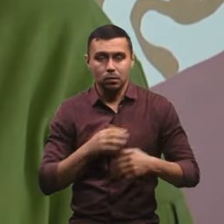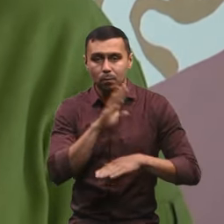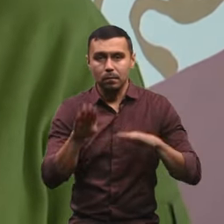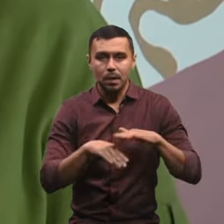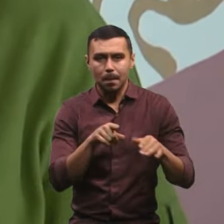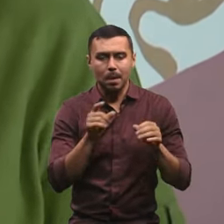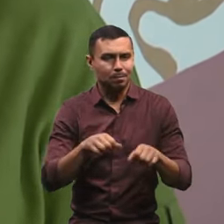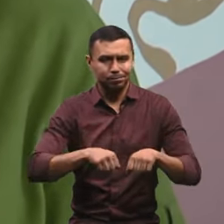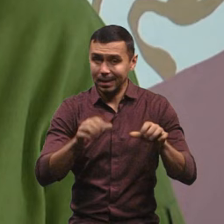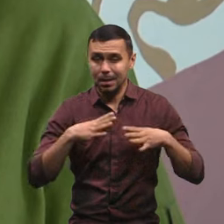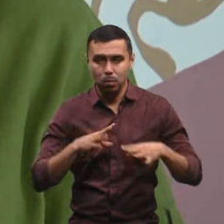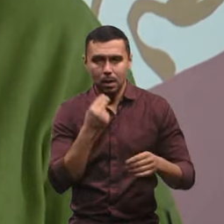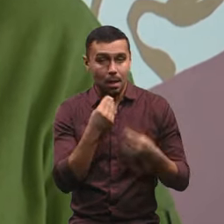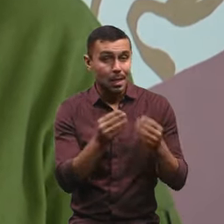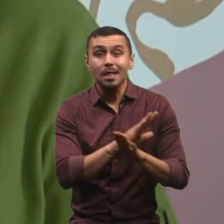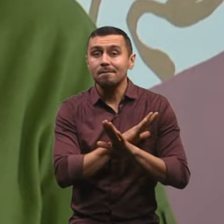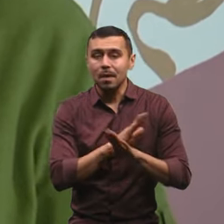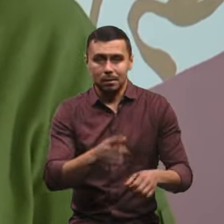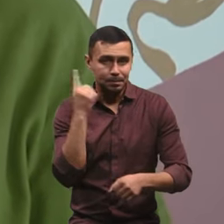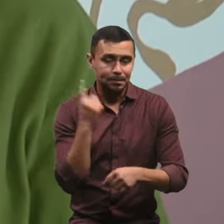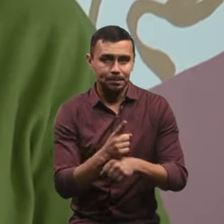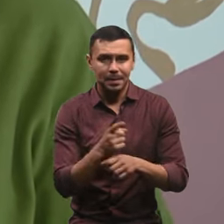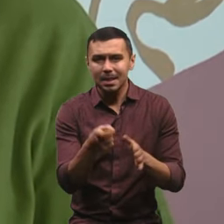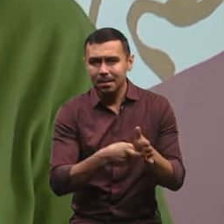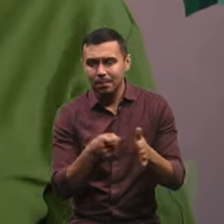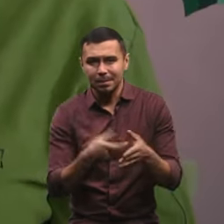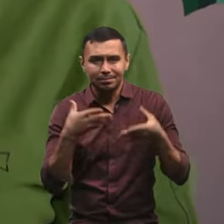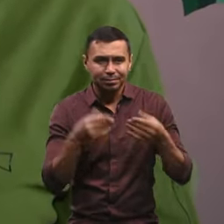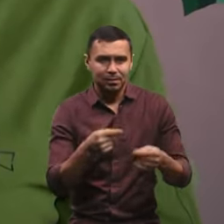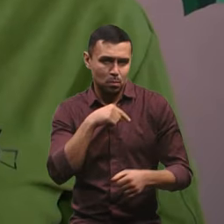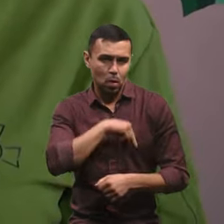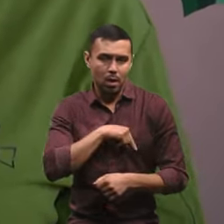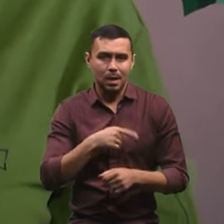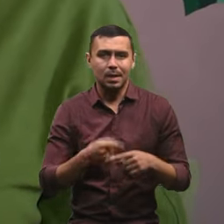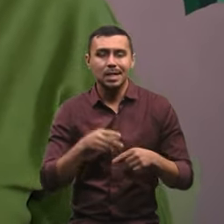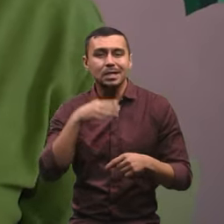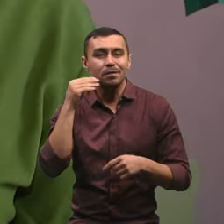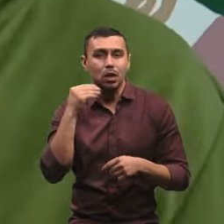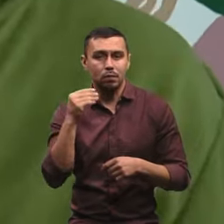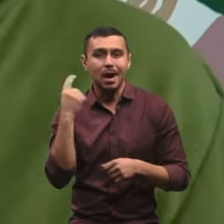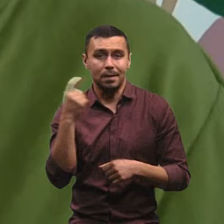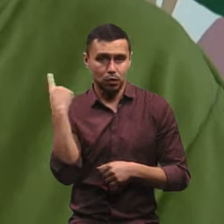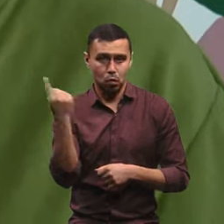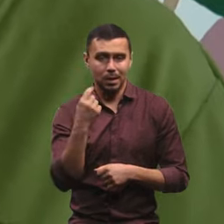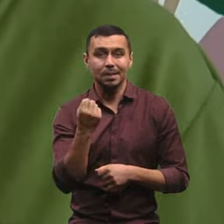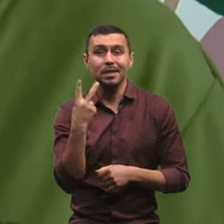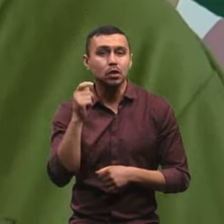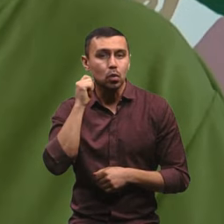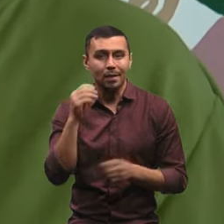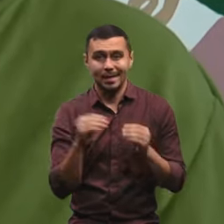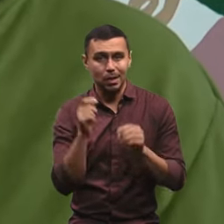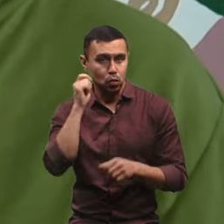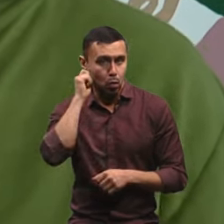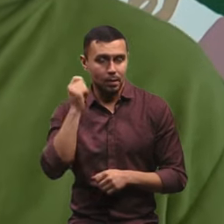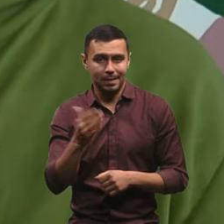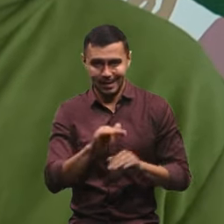їх, правда, не били, але їсти не давали, там допитували, дуже давили морально. Це Шевченкове, Харківська область. По 12 років, по 10